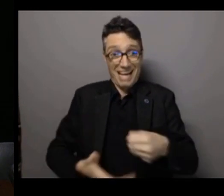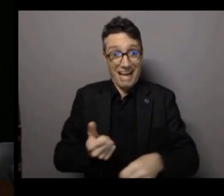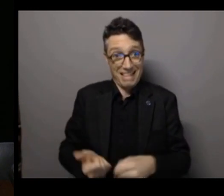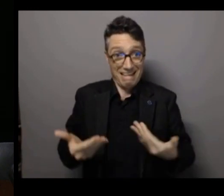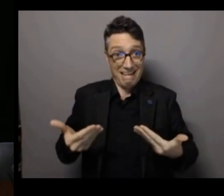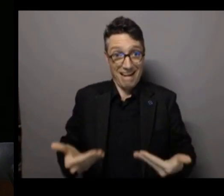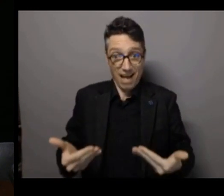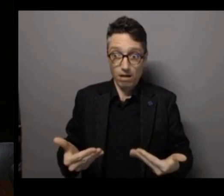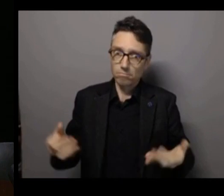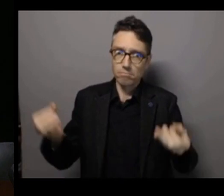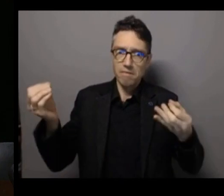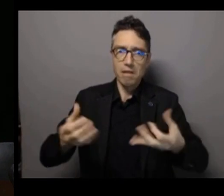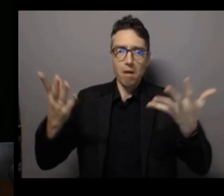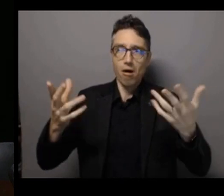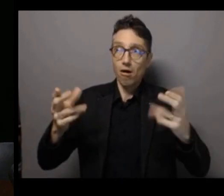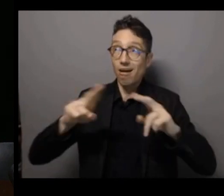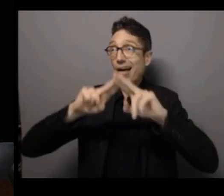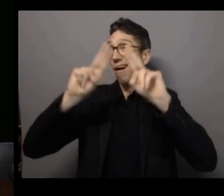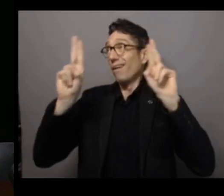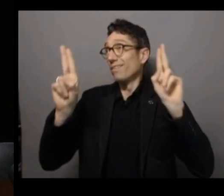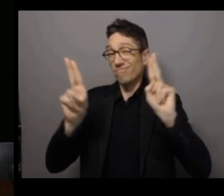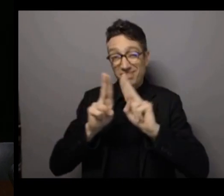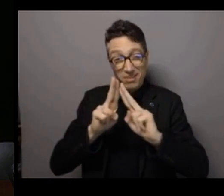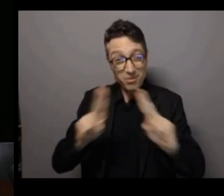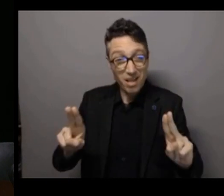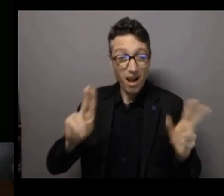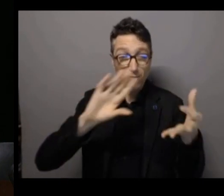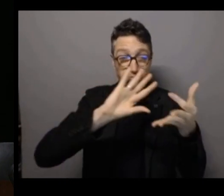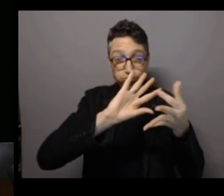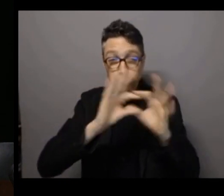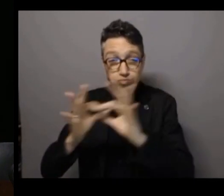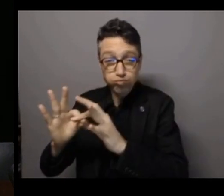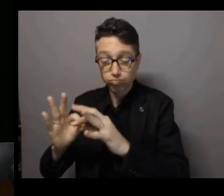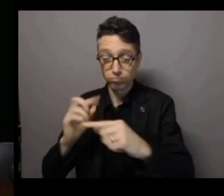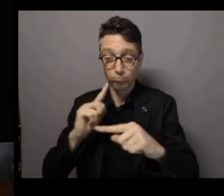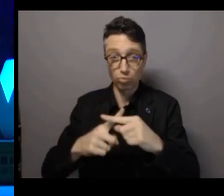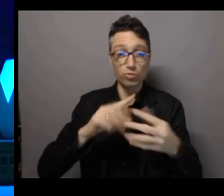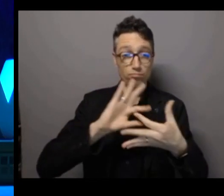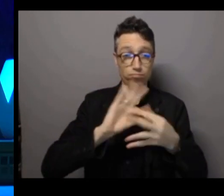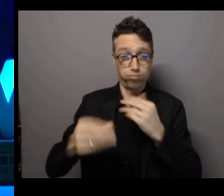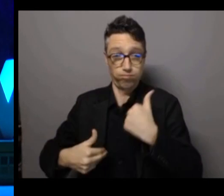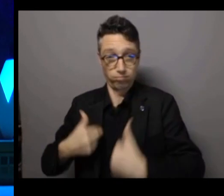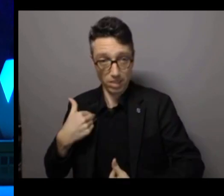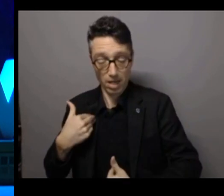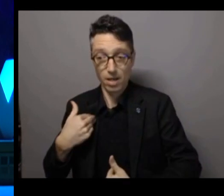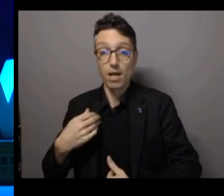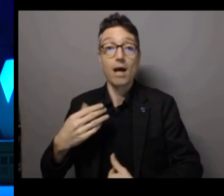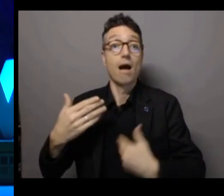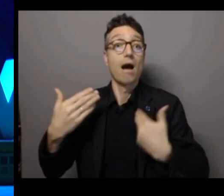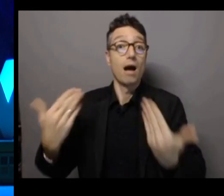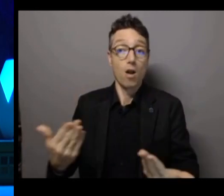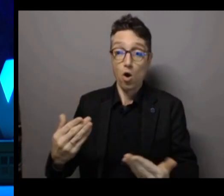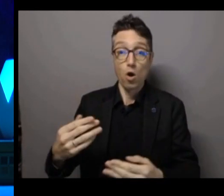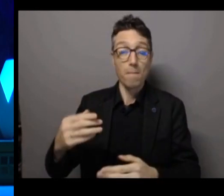international que sont les Jeux olympiques et paralympiques, nous allons recevoir 12 millions de touristes. Ça va être un très